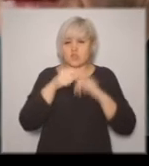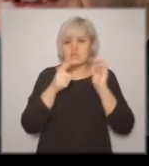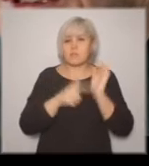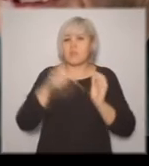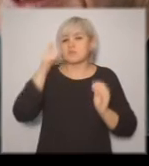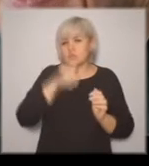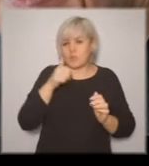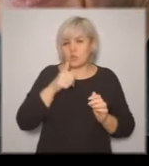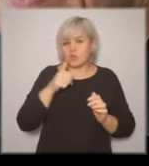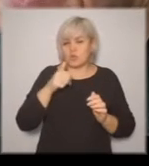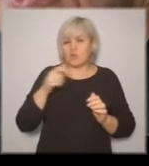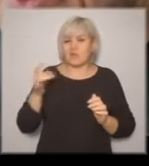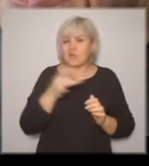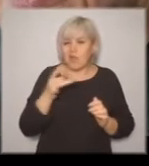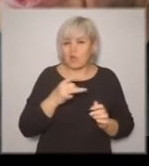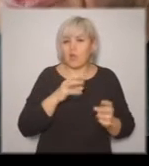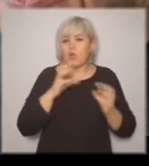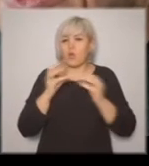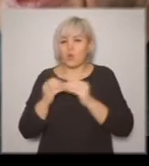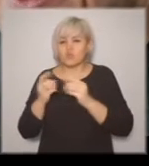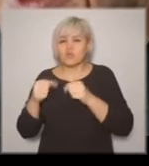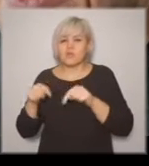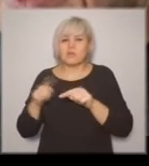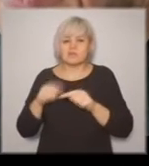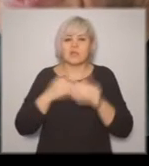году. И у нас довольно